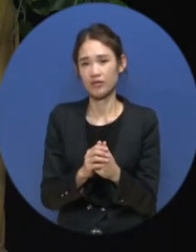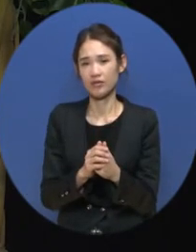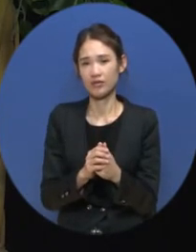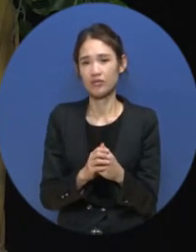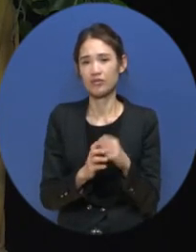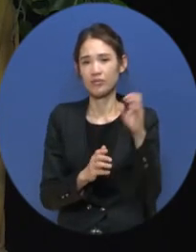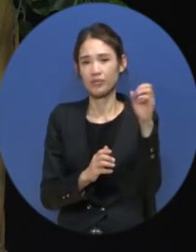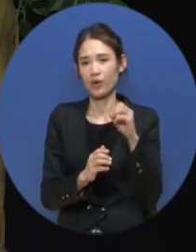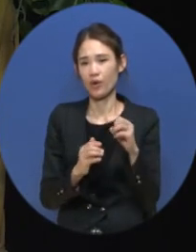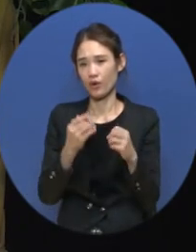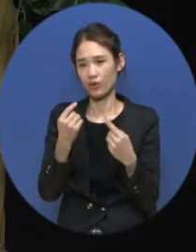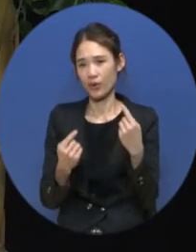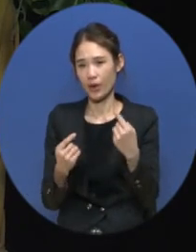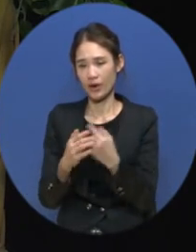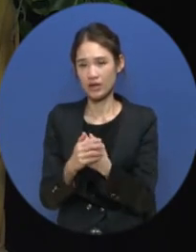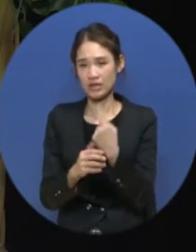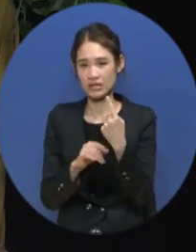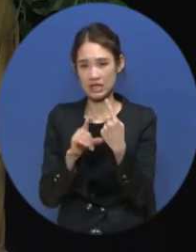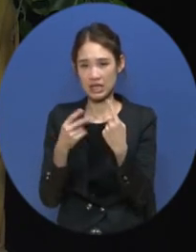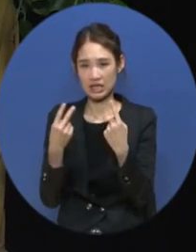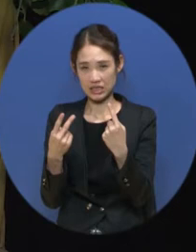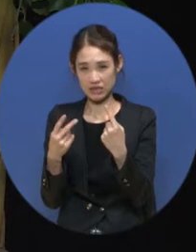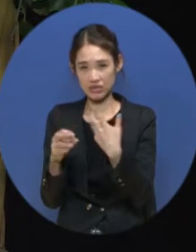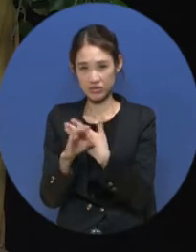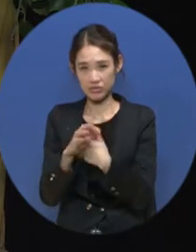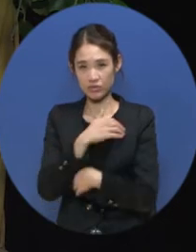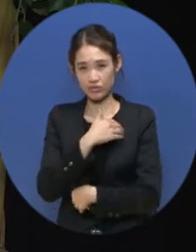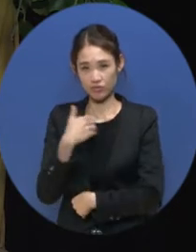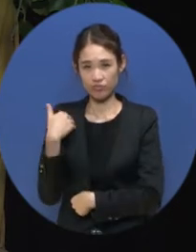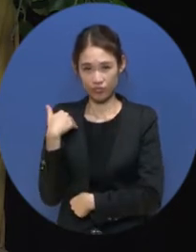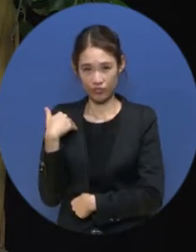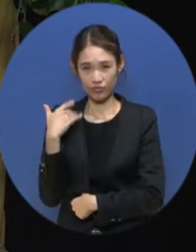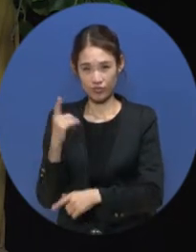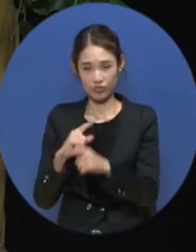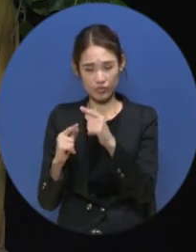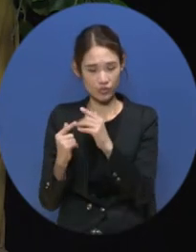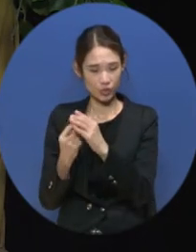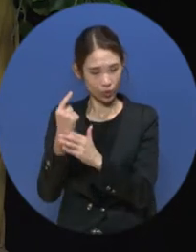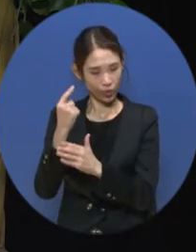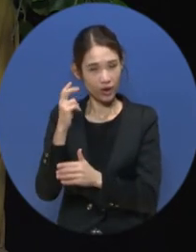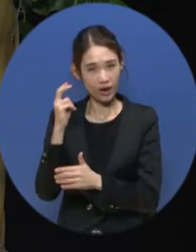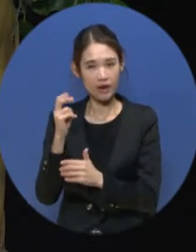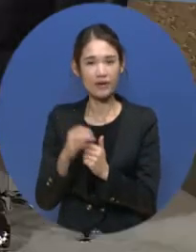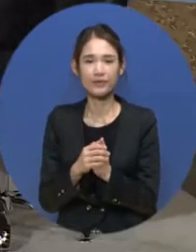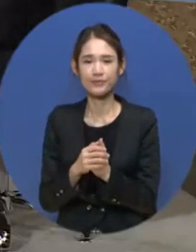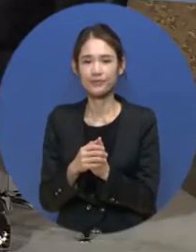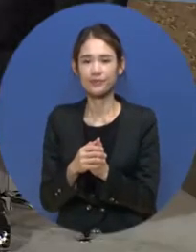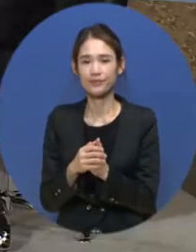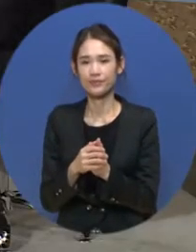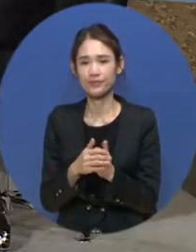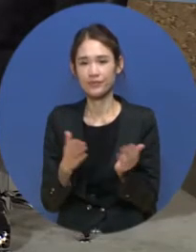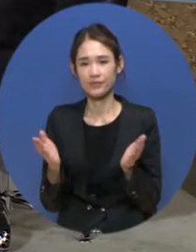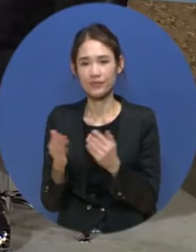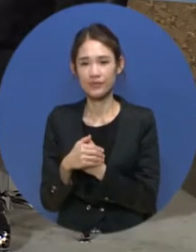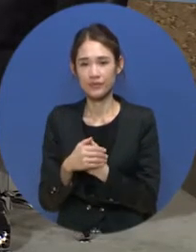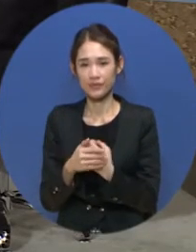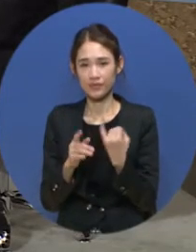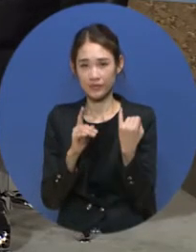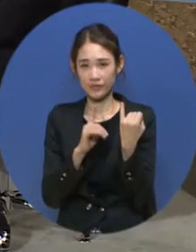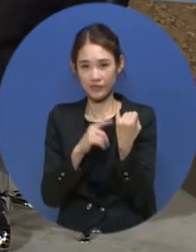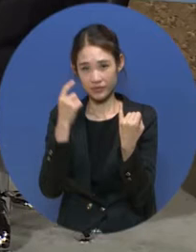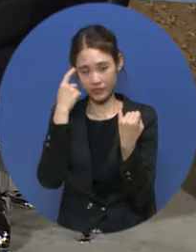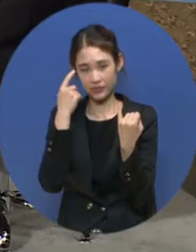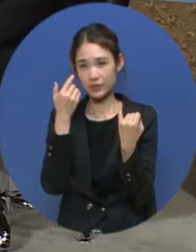비율을 낮춰주면 1대 2나 이 정도로 하면 둘 보면 보육의 질이 더 높아질 거라는 거죠. 네, 그럼 이제